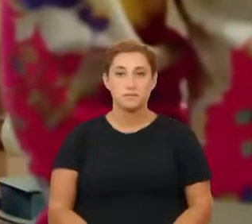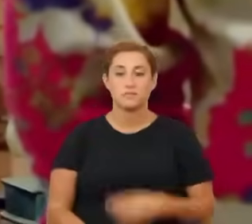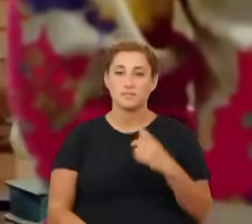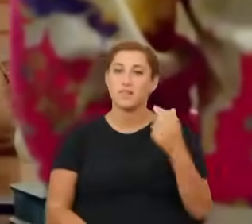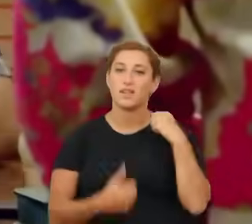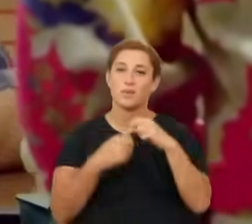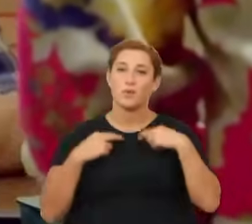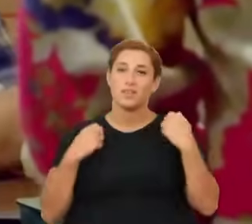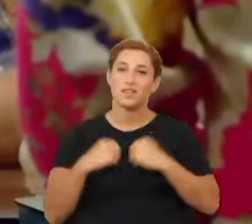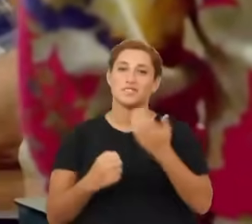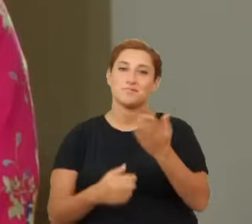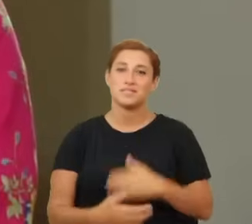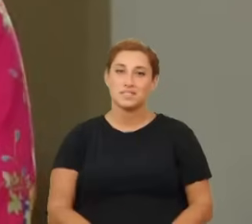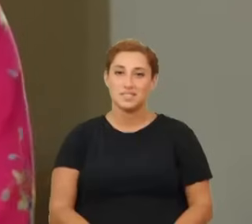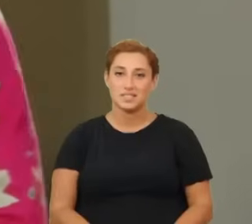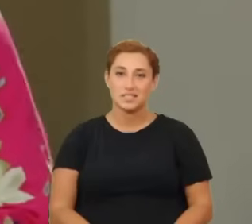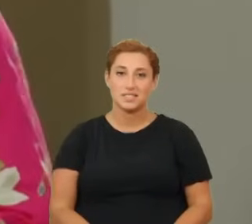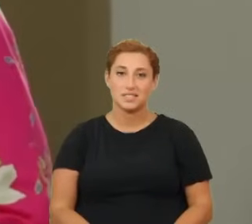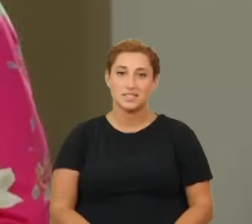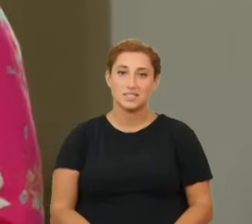Hadi o gömleği giymişsin.